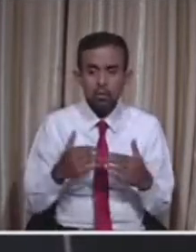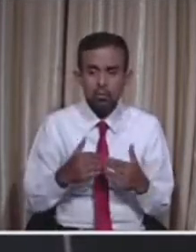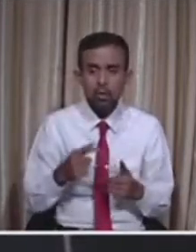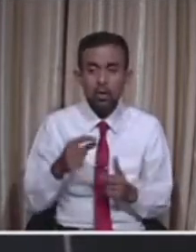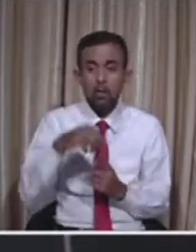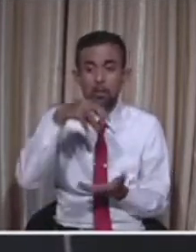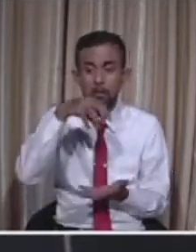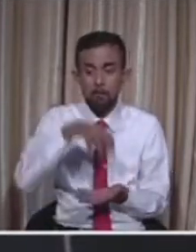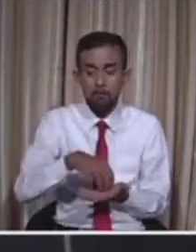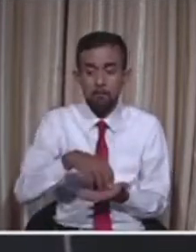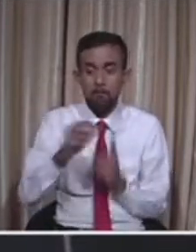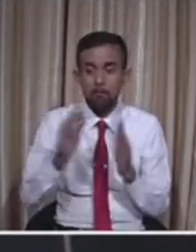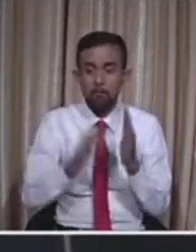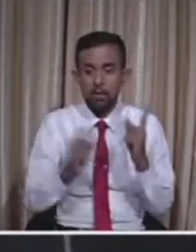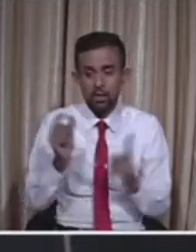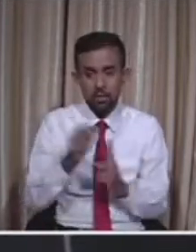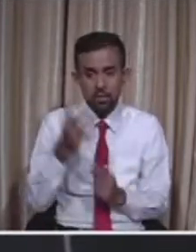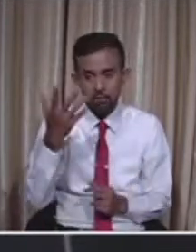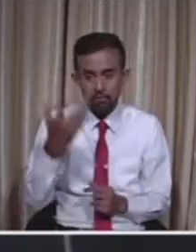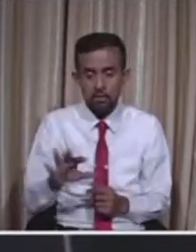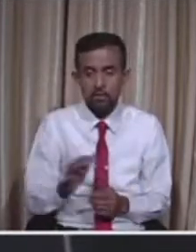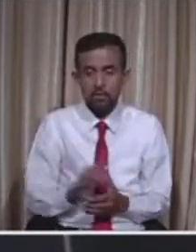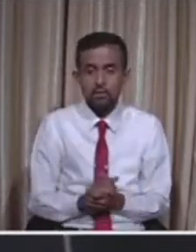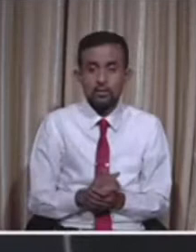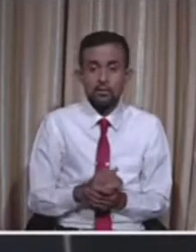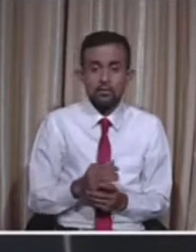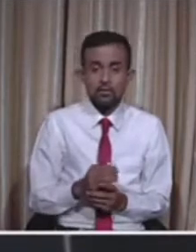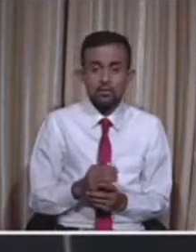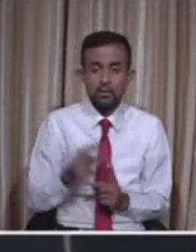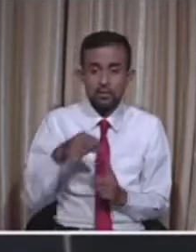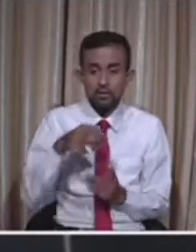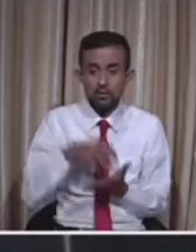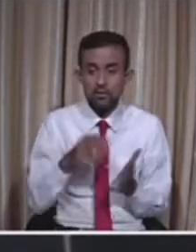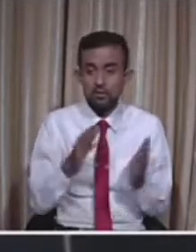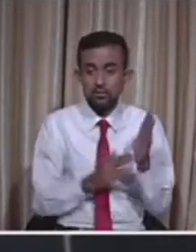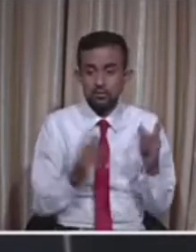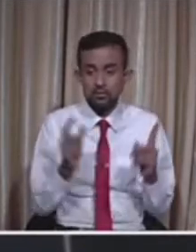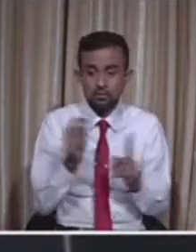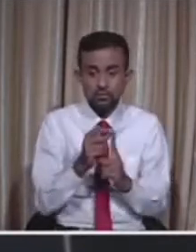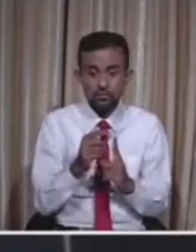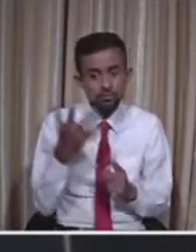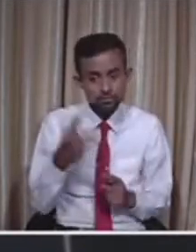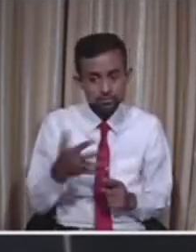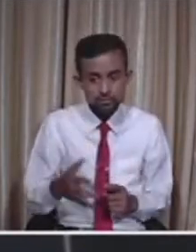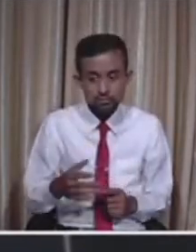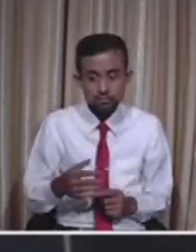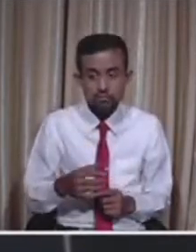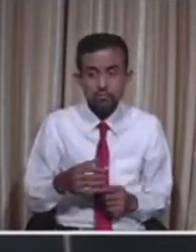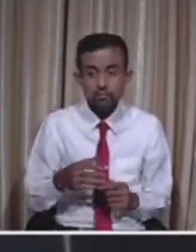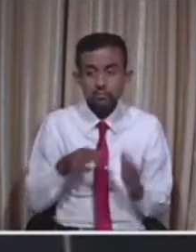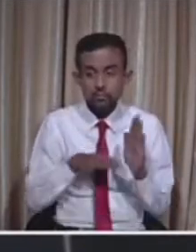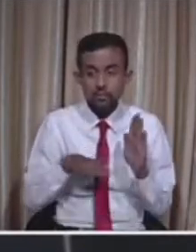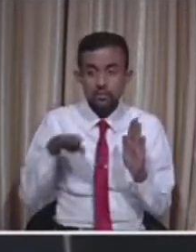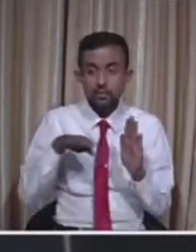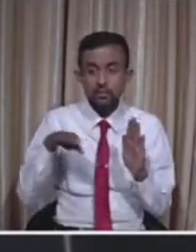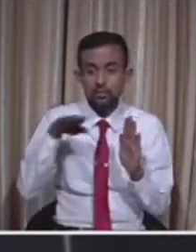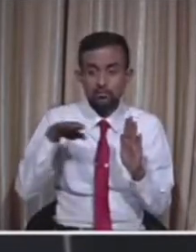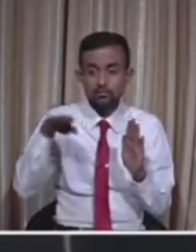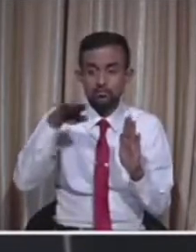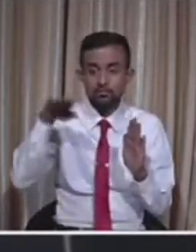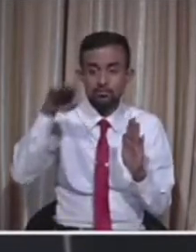පළාත් සභා මන්ත්‍රීවරයෙක් වෙලා පළාත් සභාවේ ඇමති කෙනෙක් වෙලා ආන්ගේ ගමම්මගේ පියවරෙන්